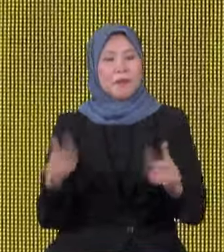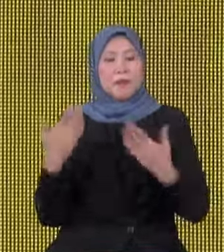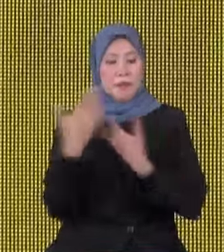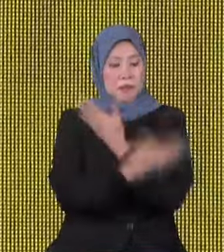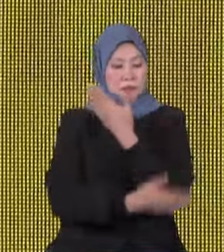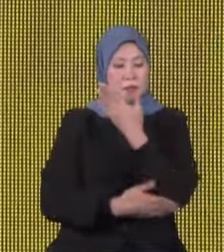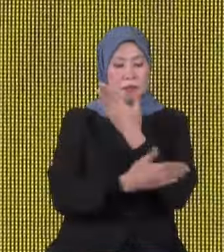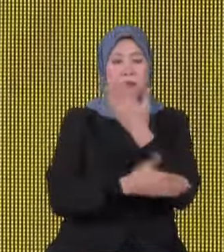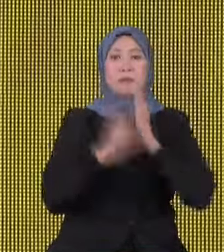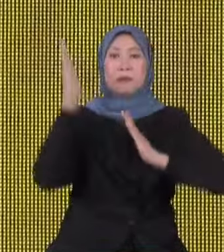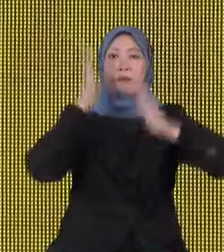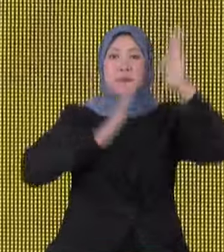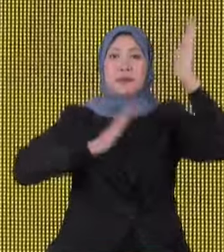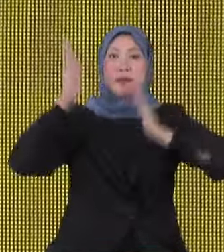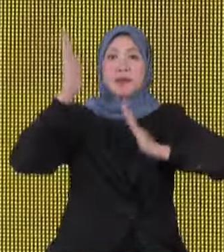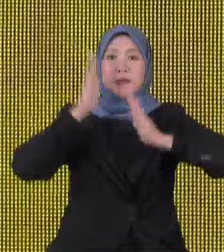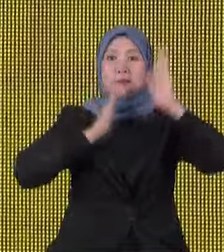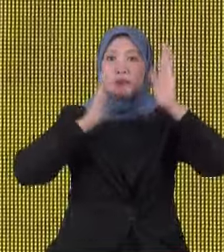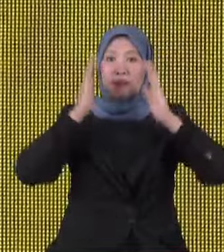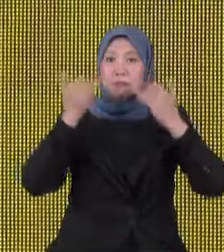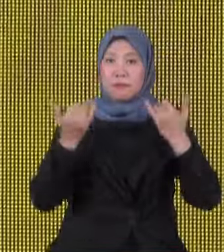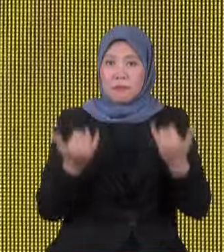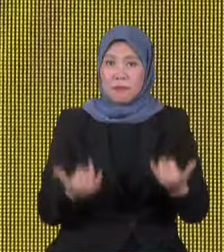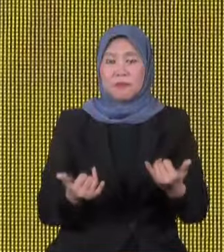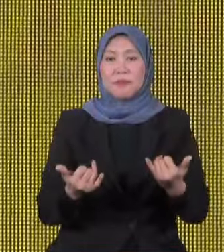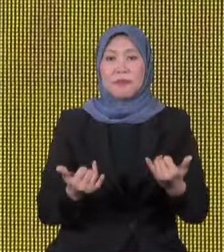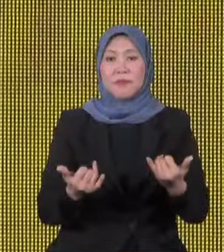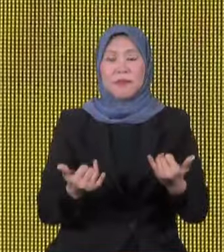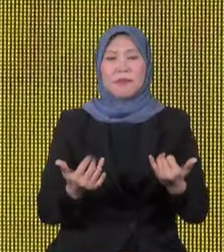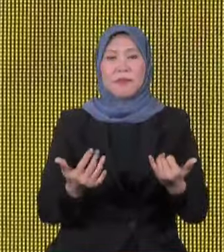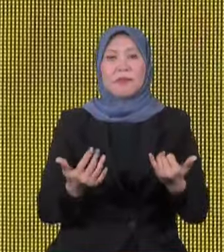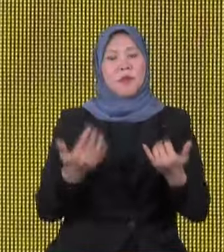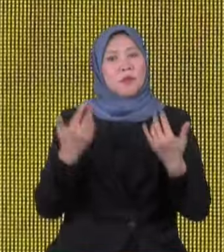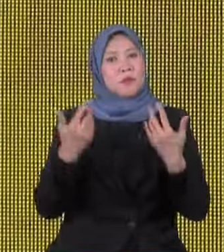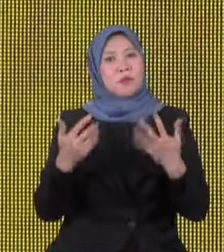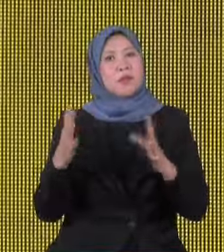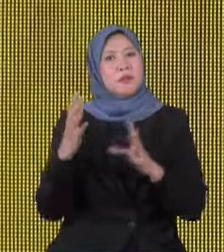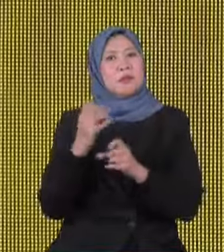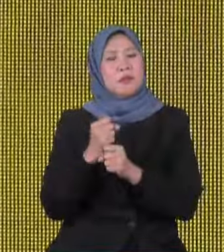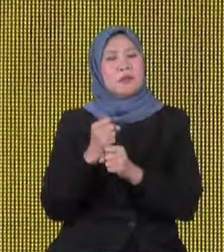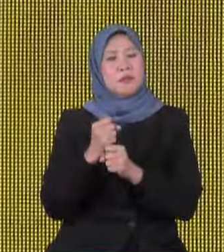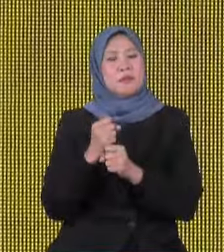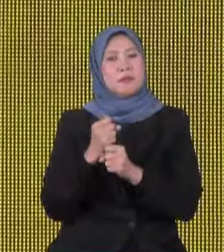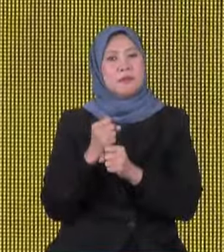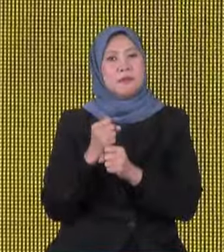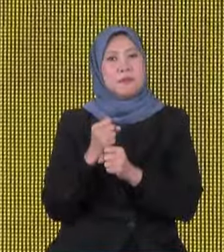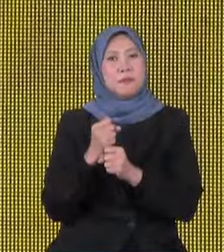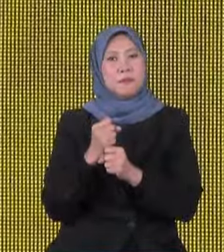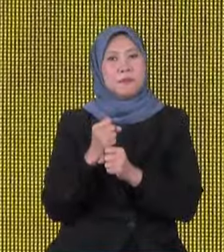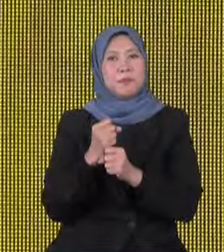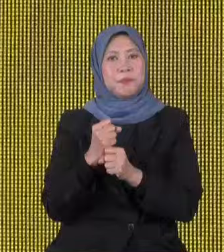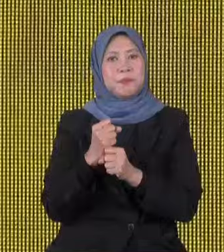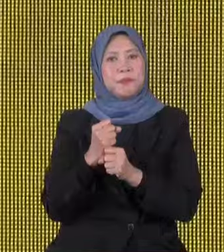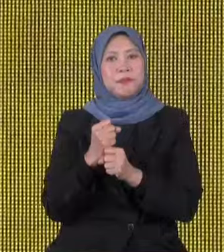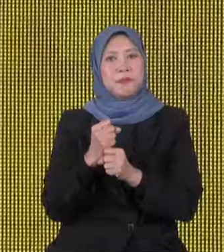negara Malaysia sekarang sudah mendapat perhatian baru yang